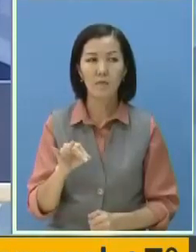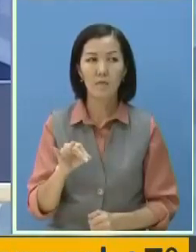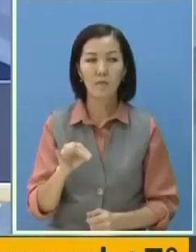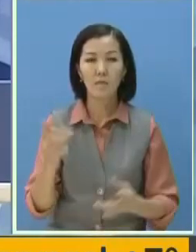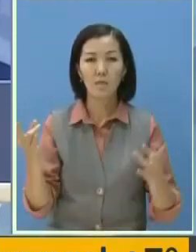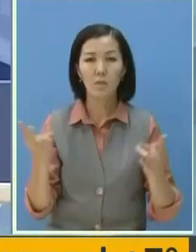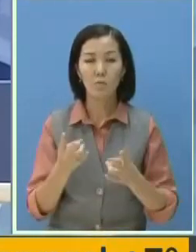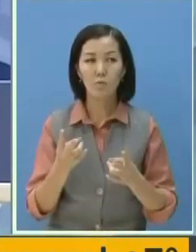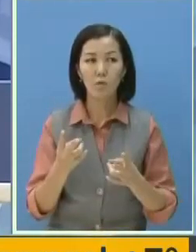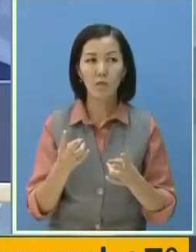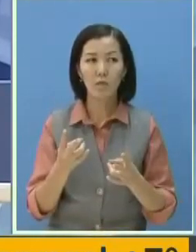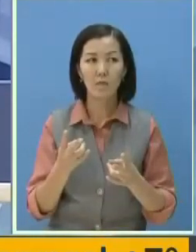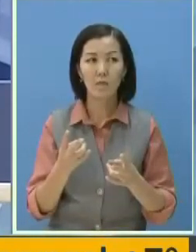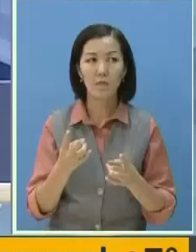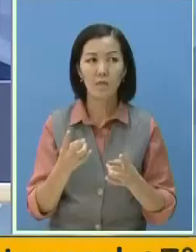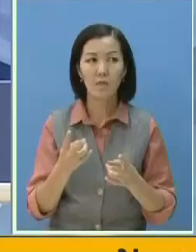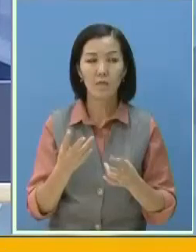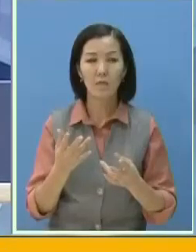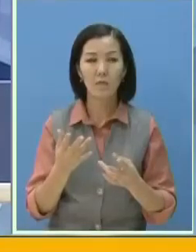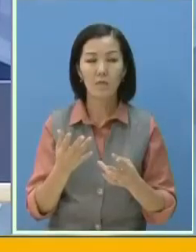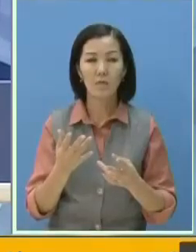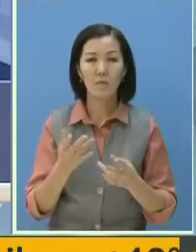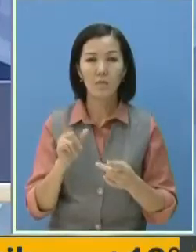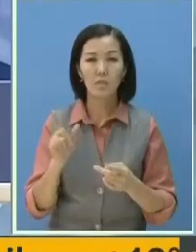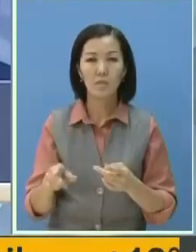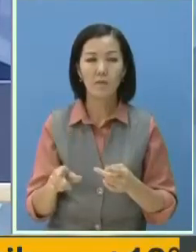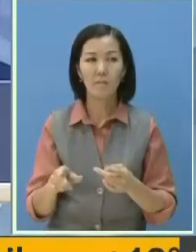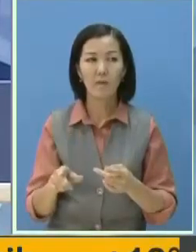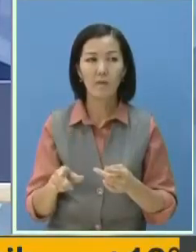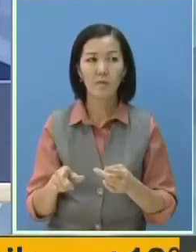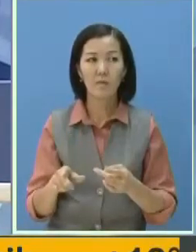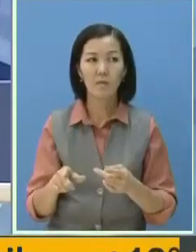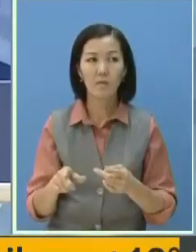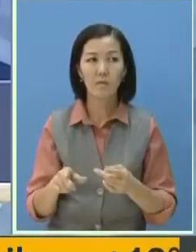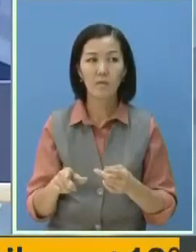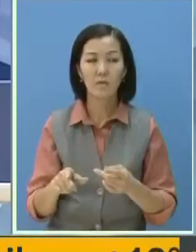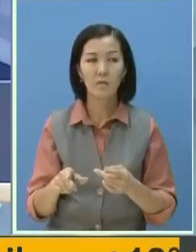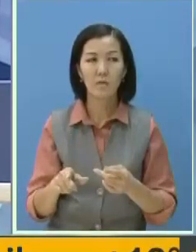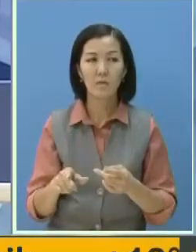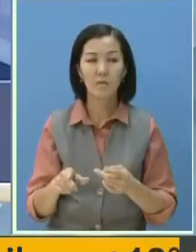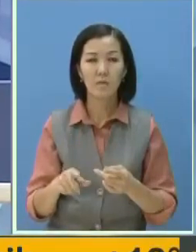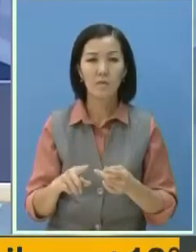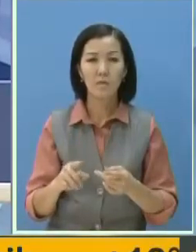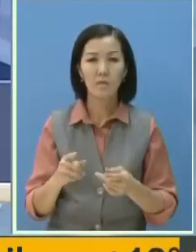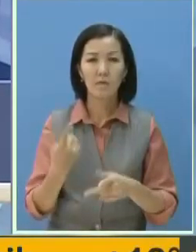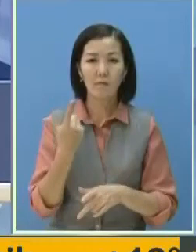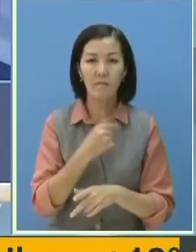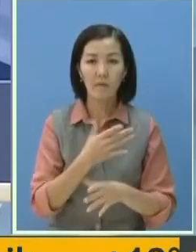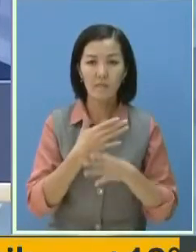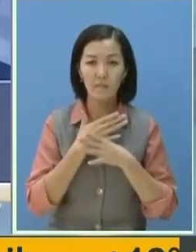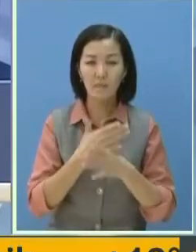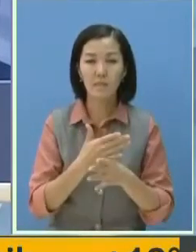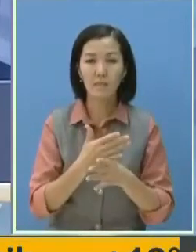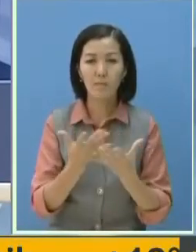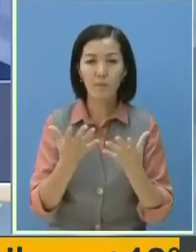нужно выработать такую, у человека должен выработать такую схему, да, за счет вот вакцинации, за счет получения